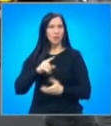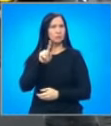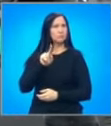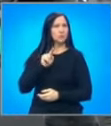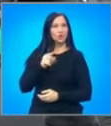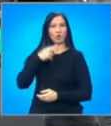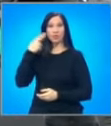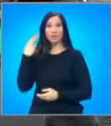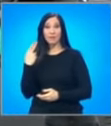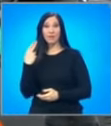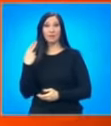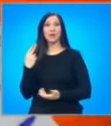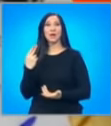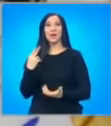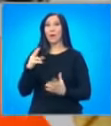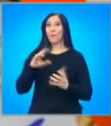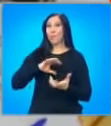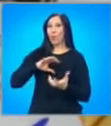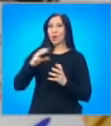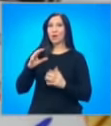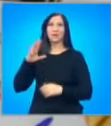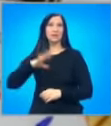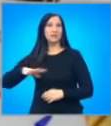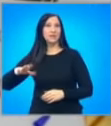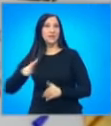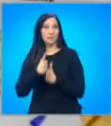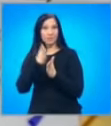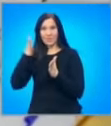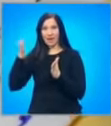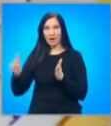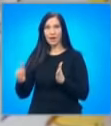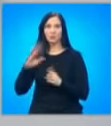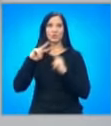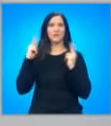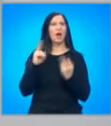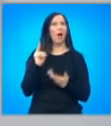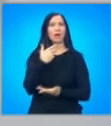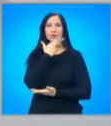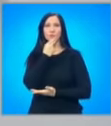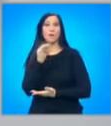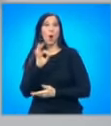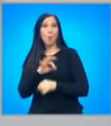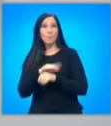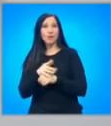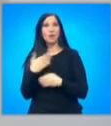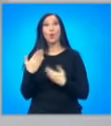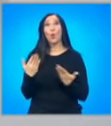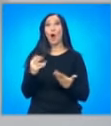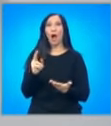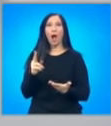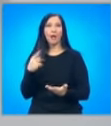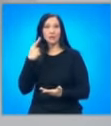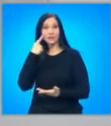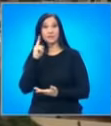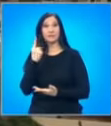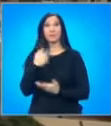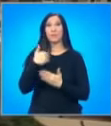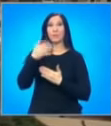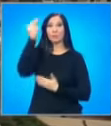Защо темата поляризира света? Как да разпознаем Омикрон и кога и как да се тестваме? Само пред БНТ